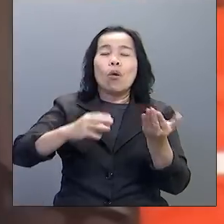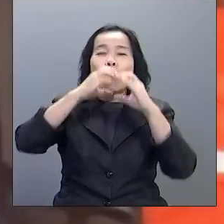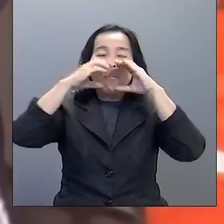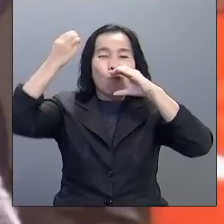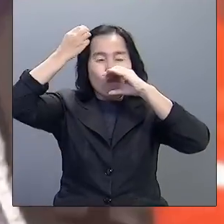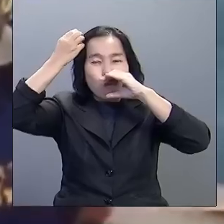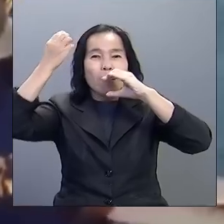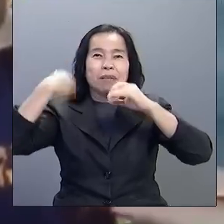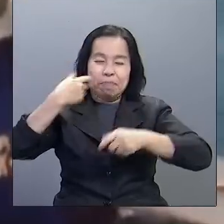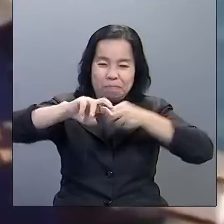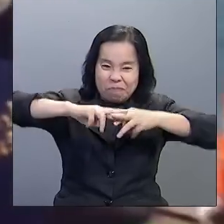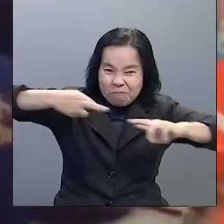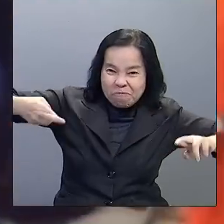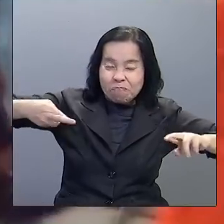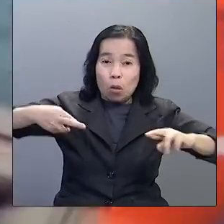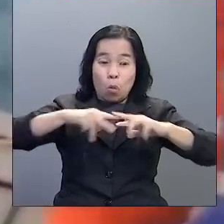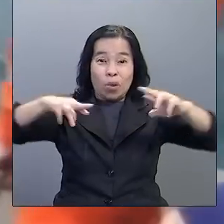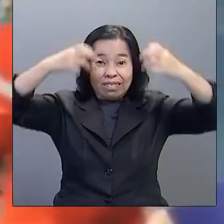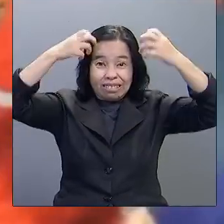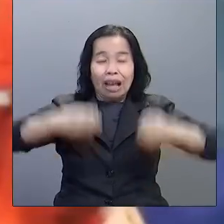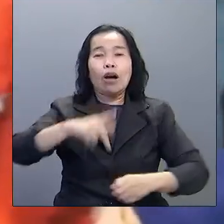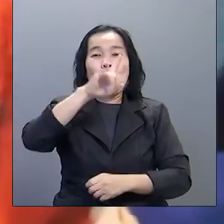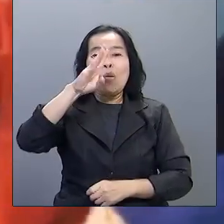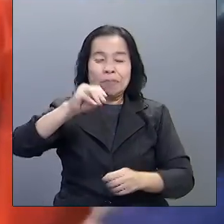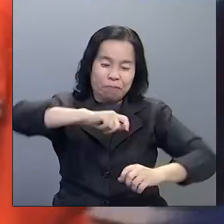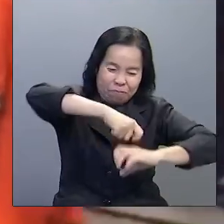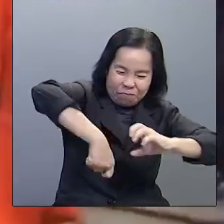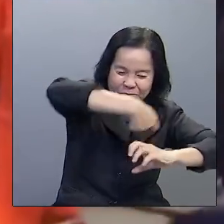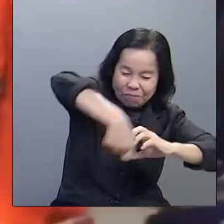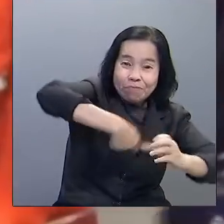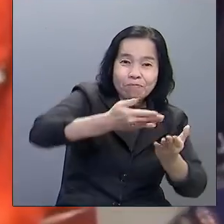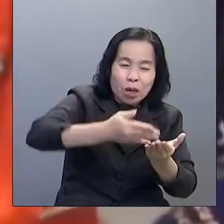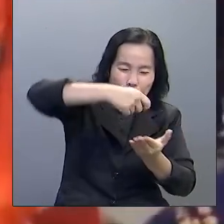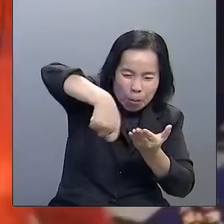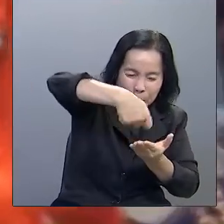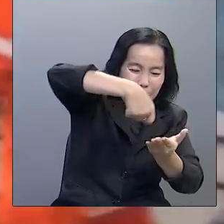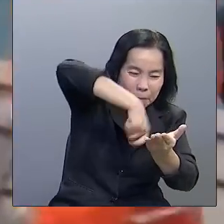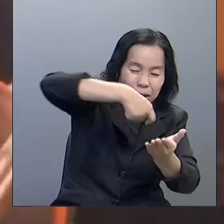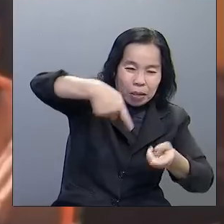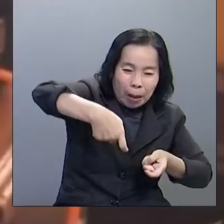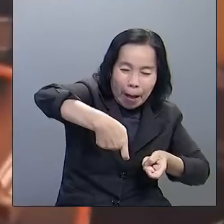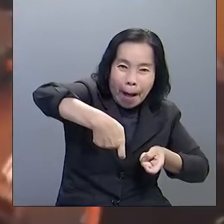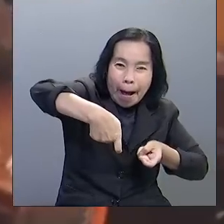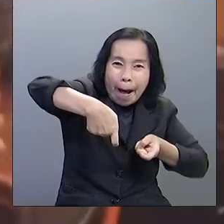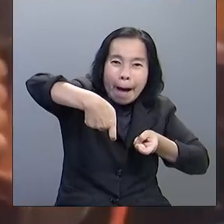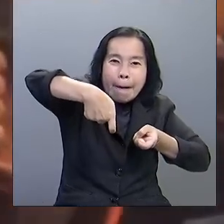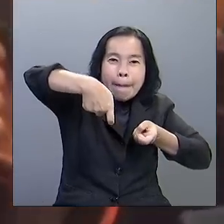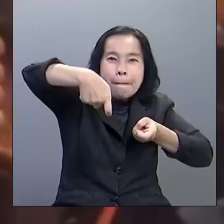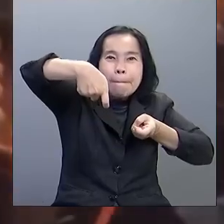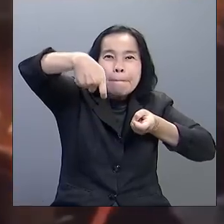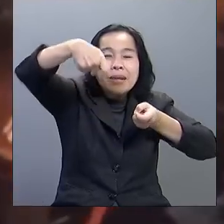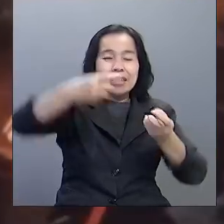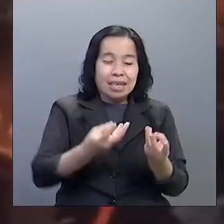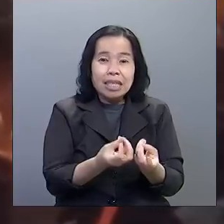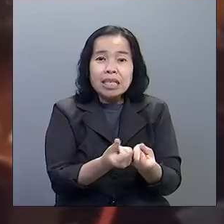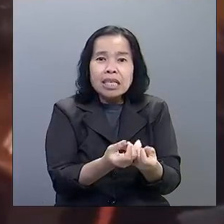าเชือกรับน้ำหนักเส้นละ160ตันลงไปผูกหัวเรือกับใต้เรือก่อนจะค่อยๆใช้เครนยกให้พ้นจากทรายที่จ